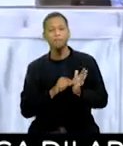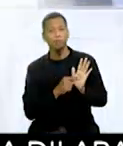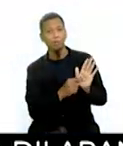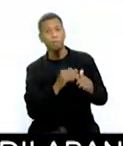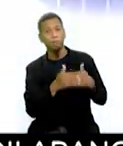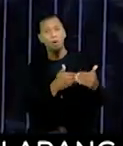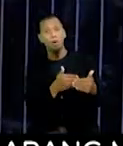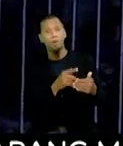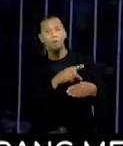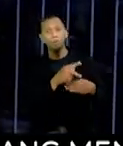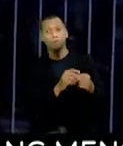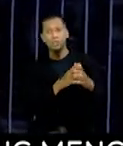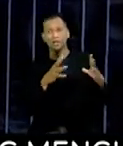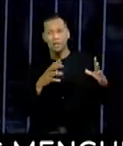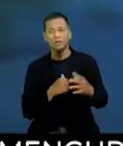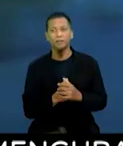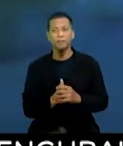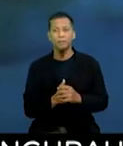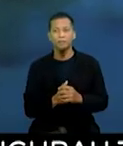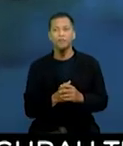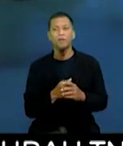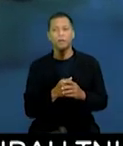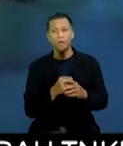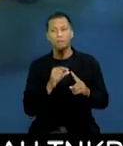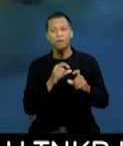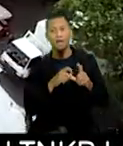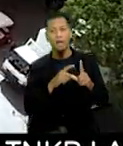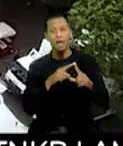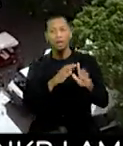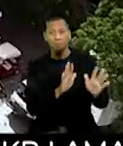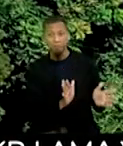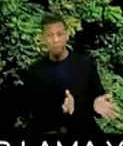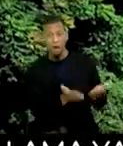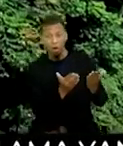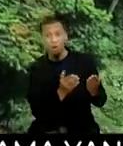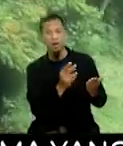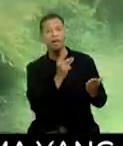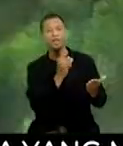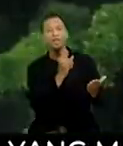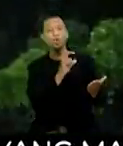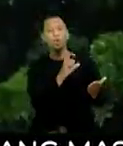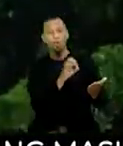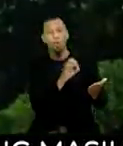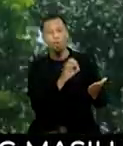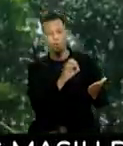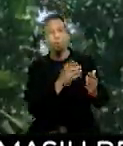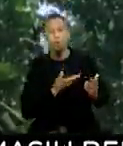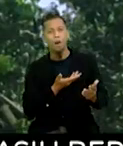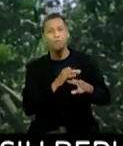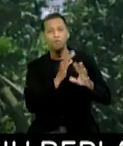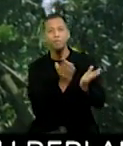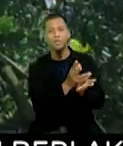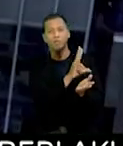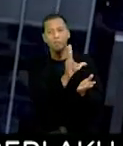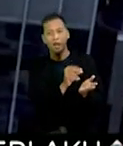andalan, yaitu Park Hyatt Jakarta dan pembangunan MNC Lido City di Sukabumi, Jawa Barat. Park Hyatt Jakarta